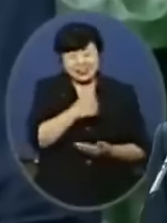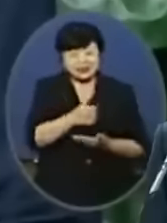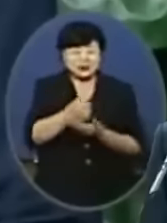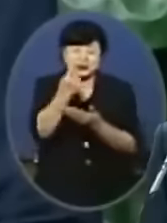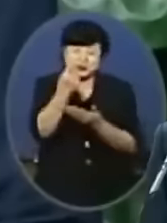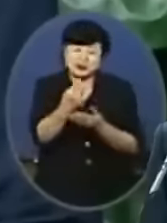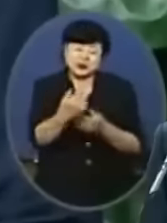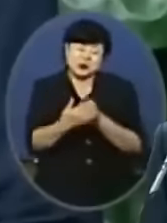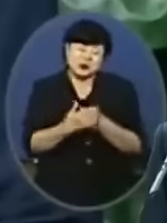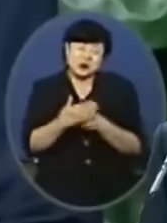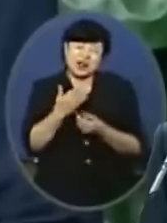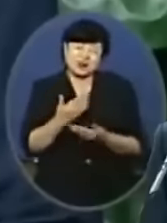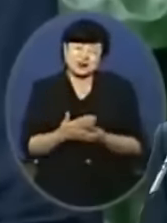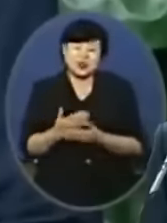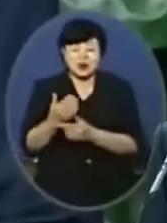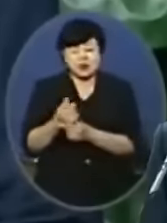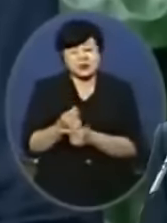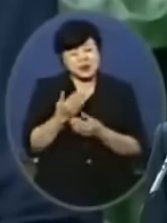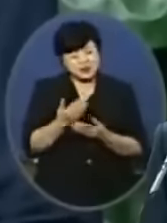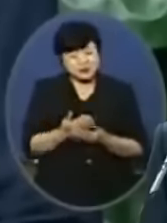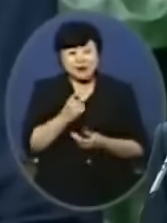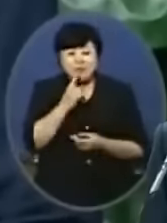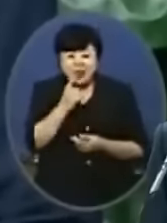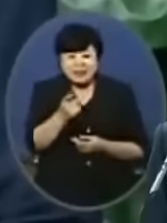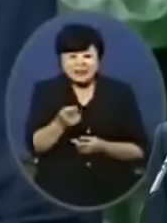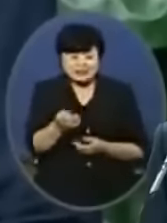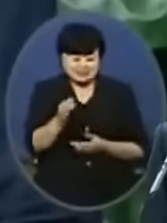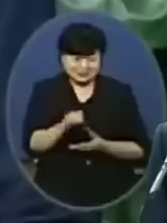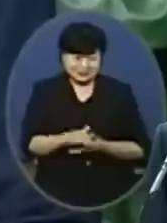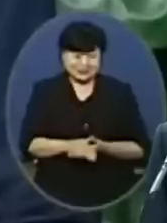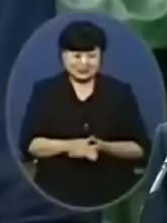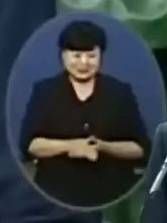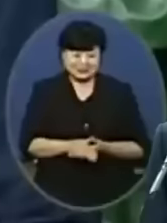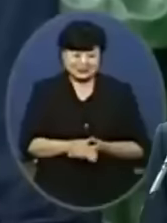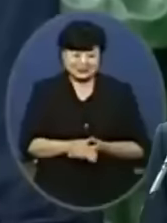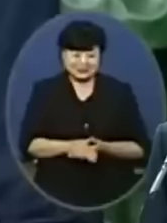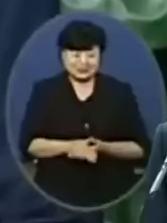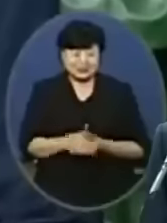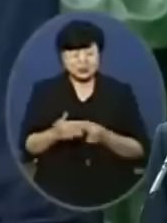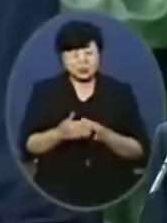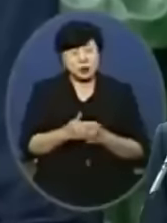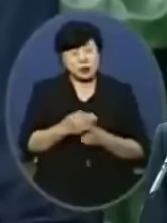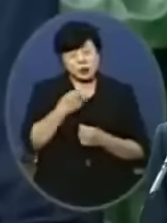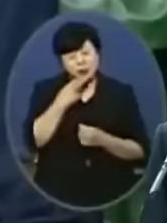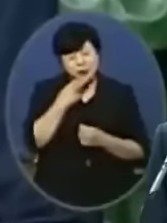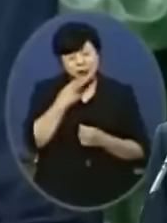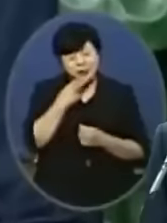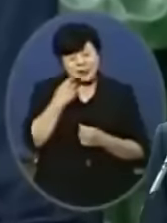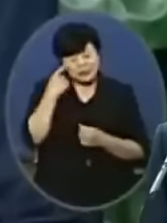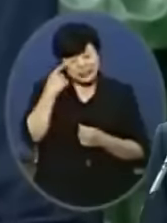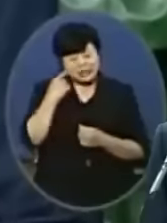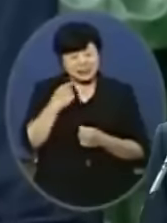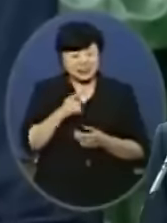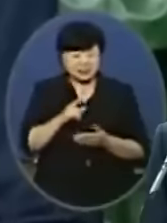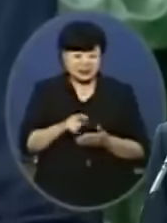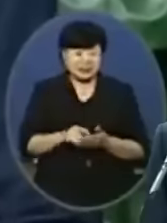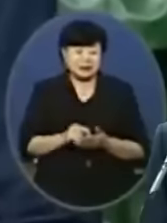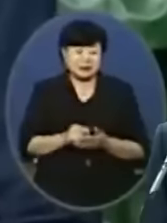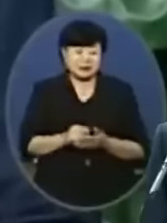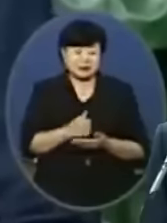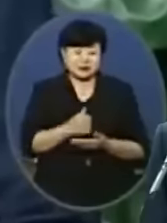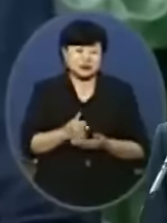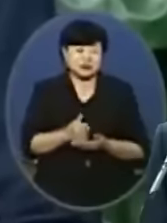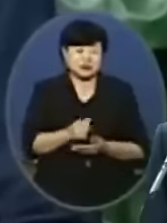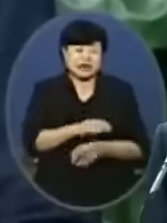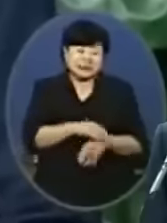와서 도와주십시오. 붙들어 주십시오. 그러다가 내 보기에 별로 도움을 베풀어 주지 않는다고 생각하면